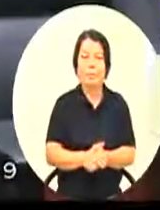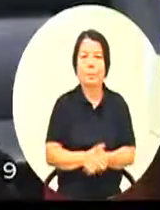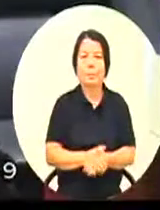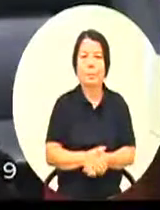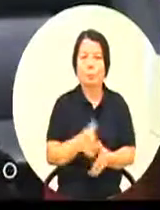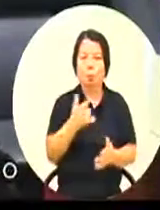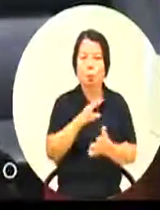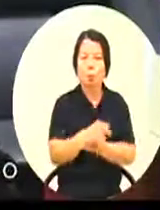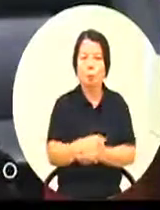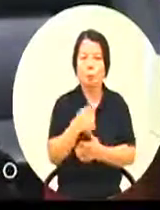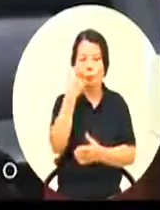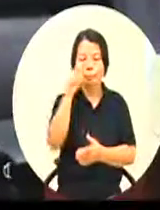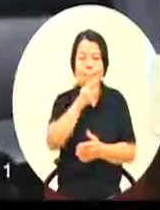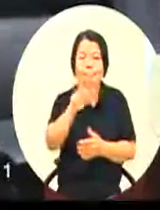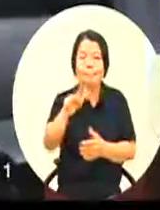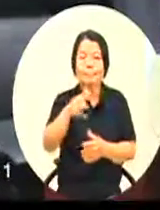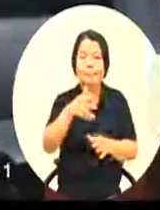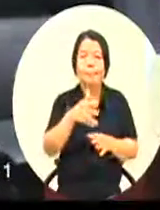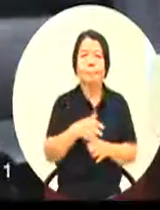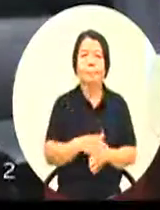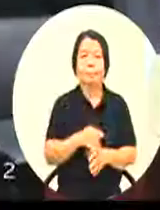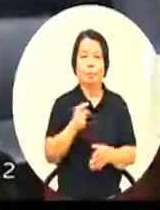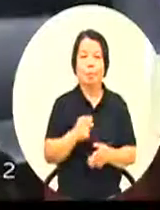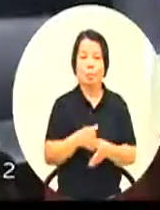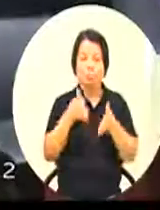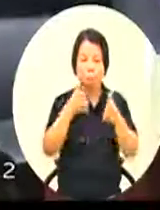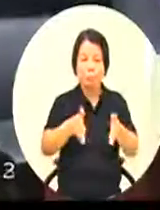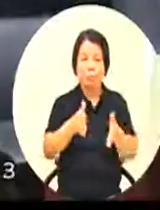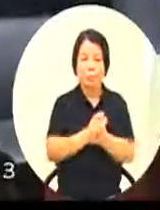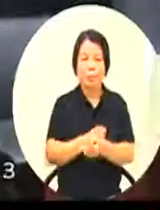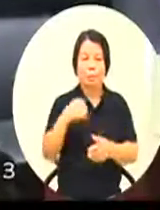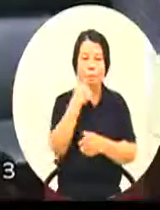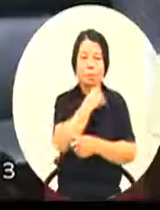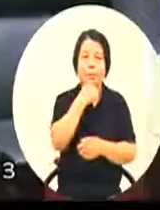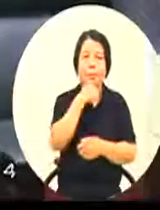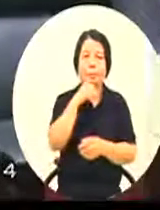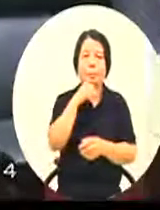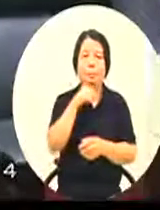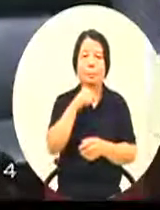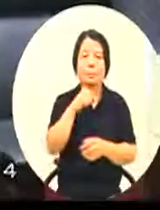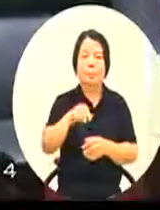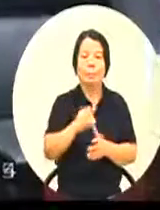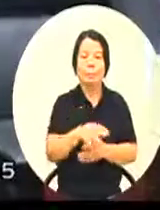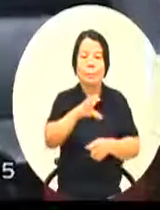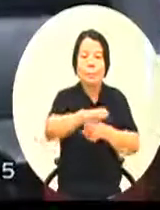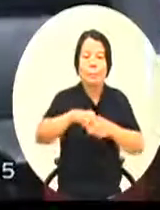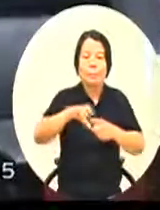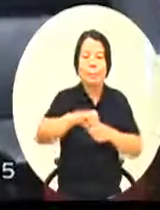们忽略掉。所以我们在这一块里面，台湾是一个农业大国，